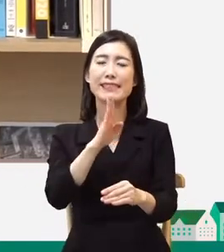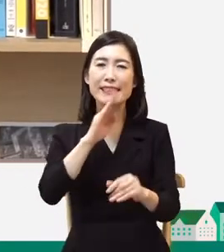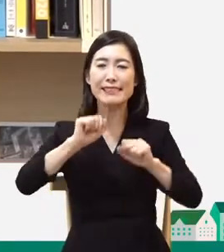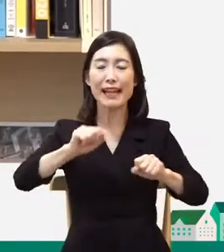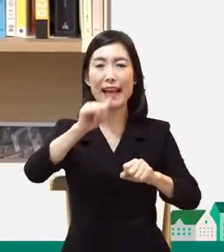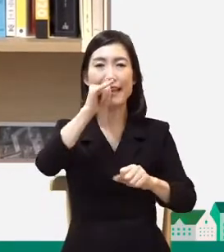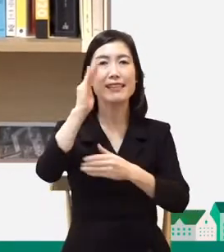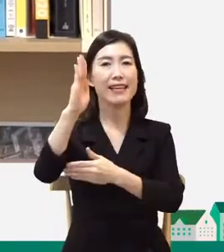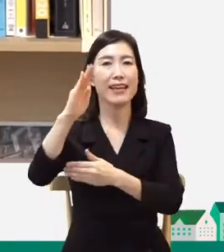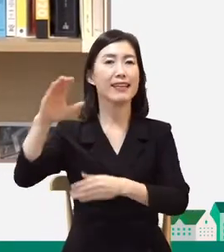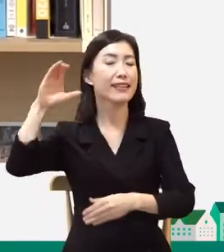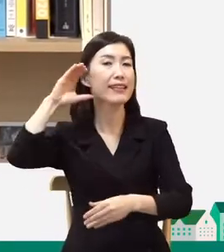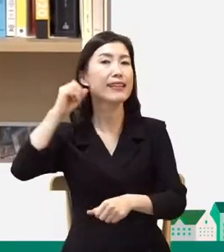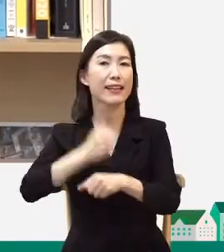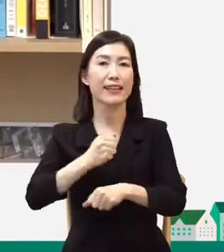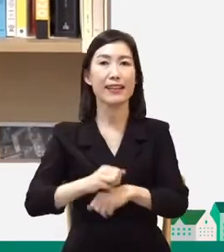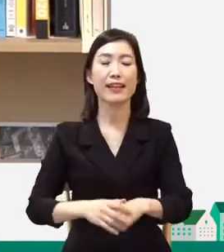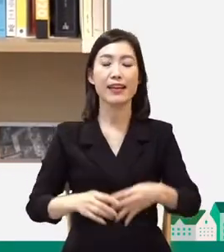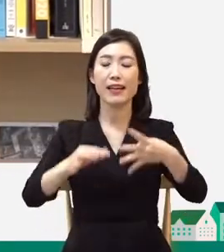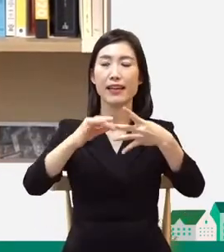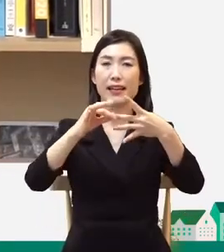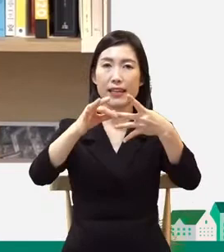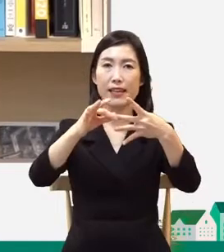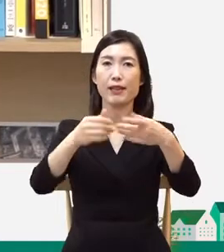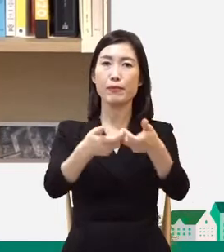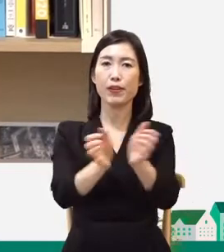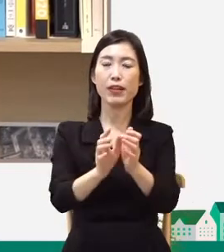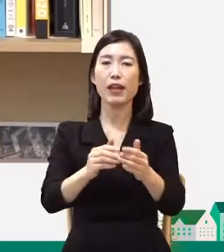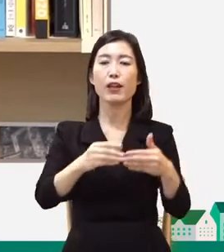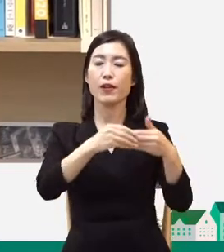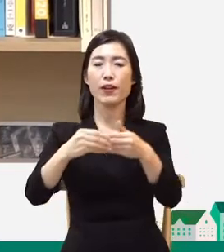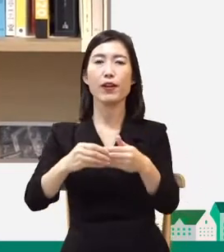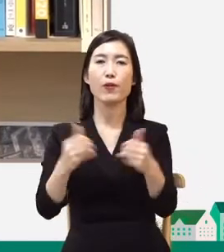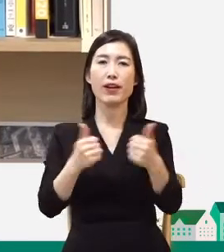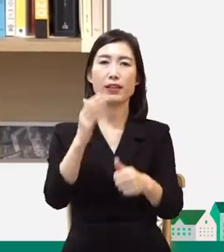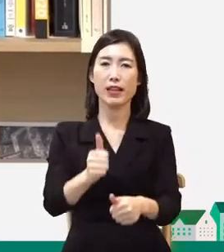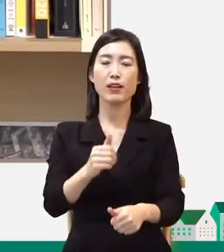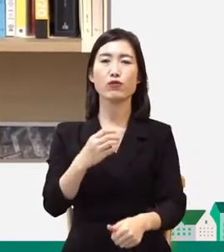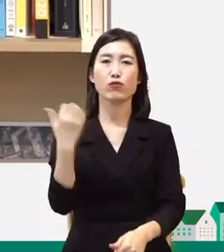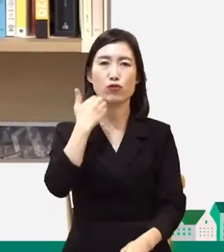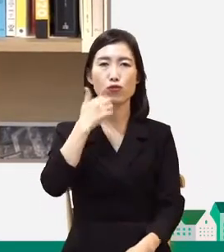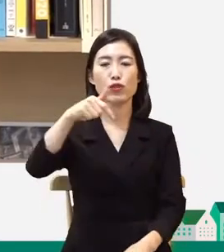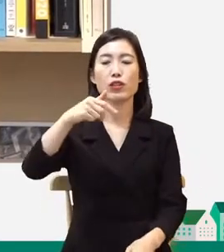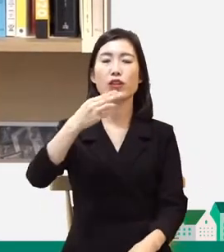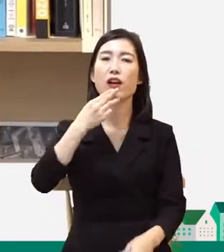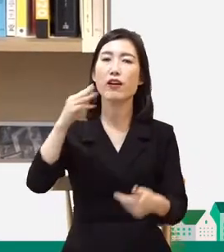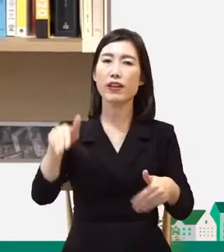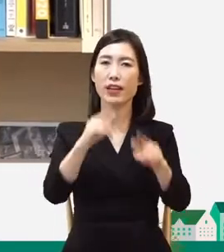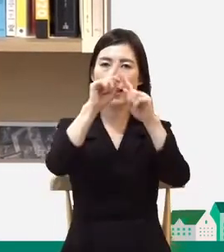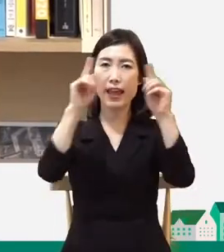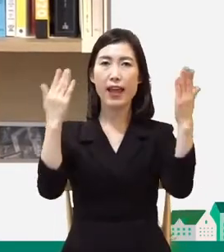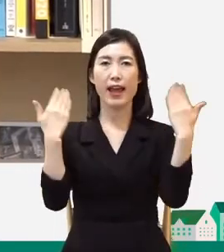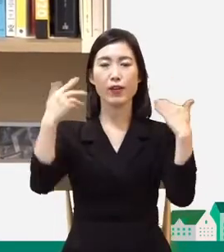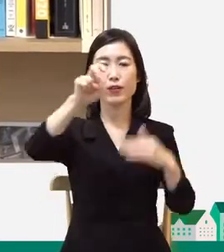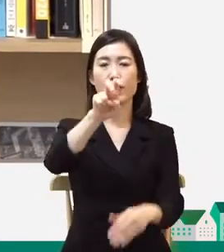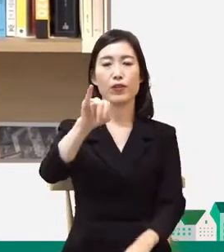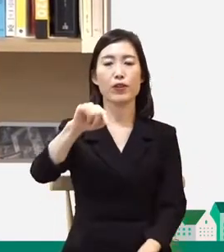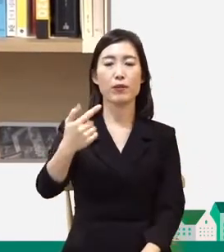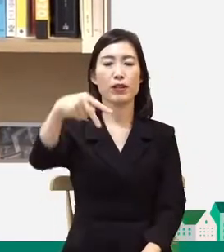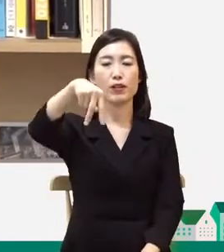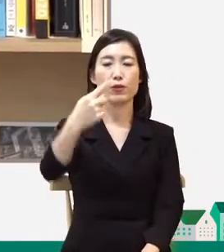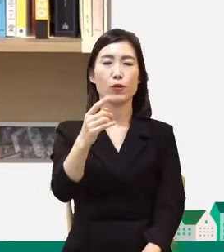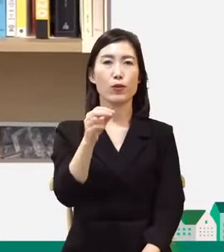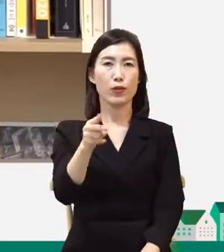목소리로 들어보려고 합니다. 이 세션의 좌장을 맡아주실 경기대학교의 민소영 교수님을 모시도록 하겠습니다.